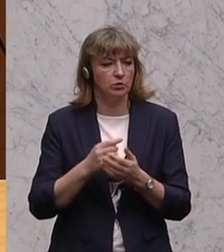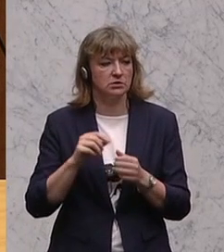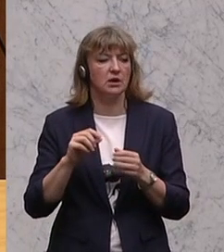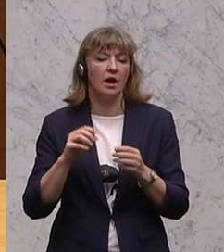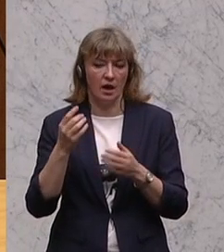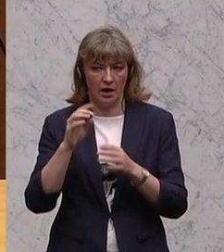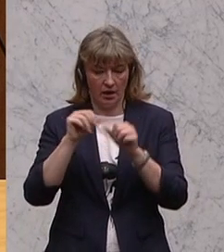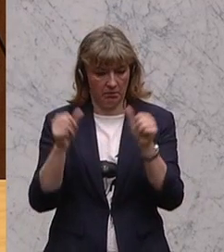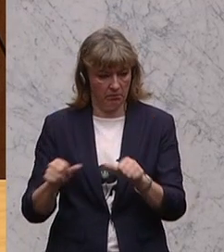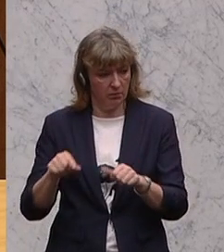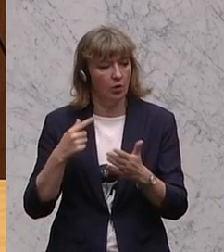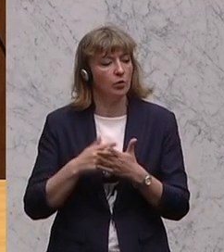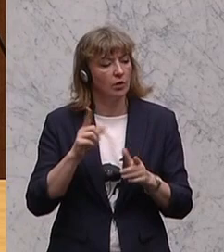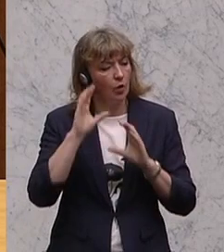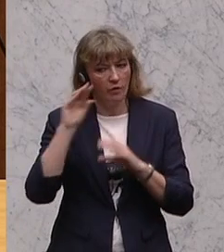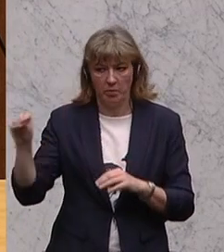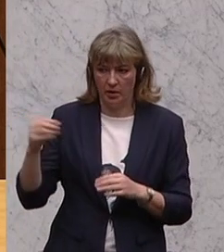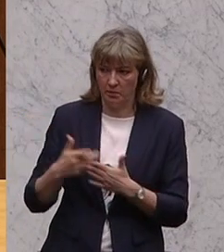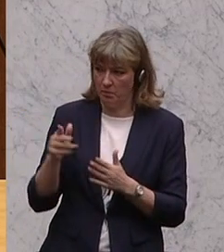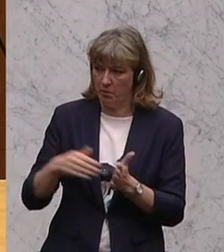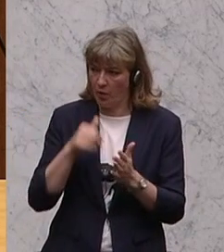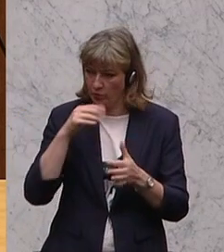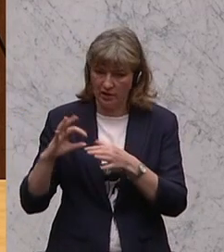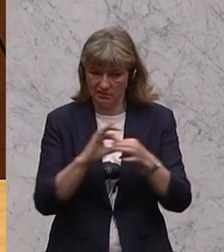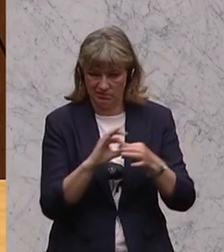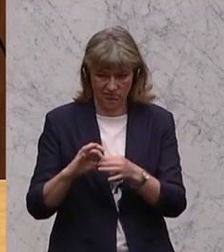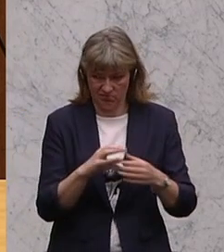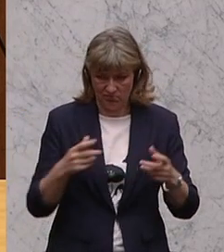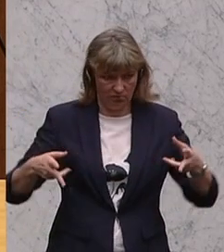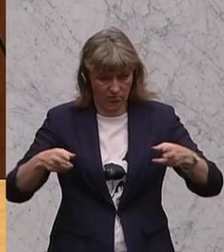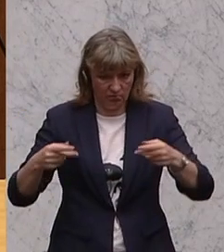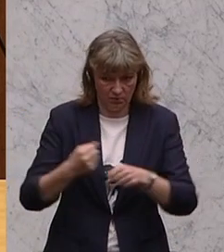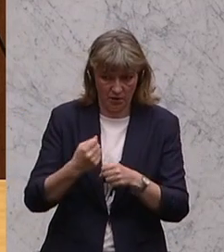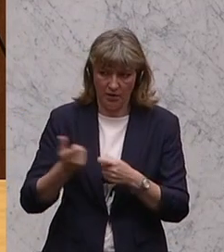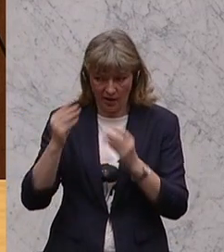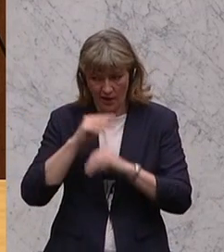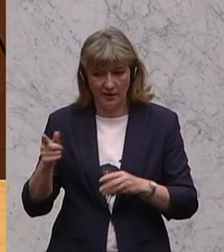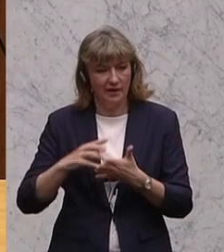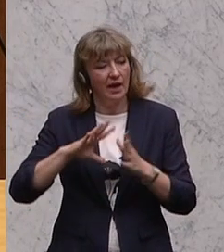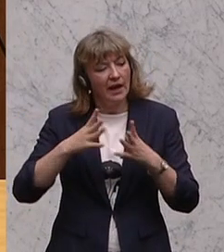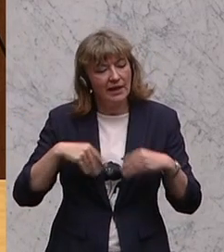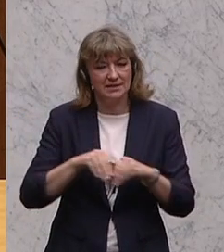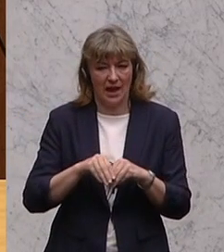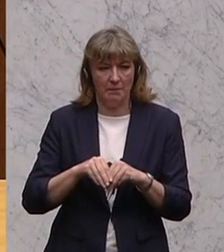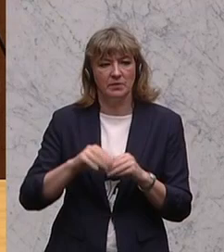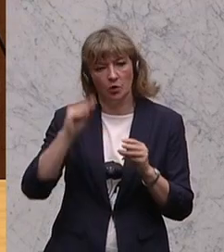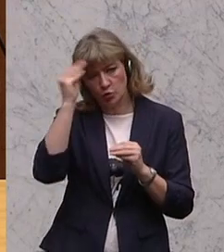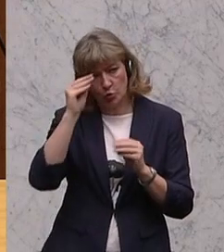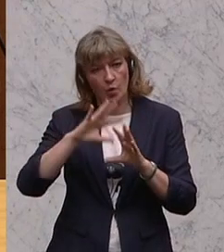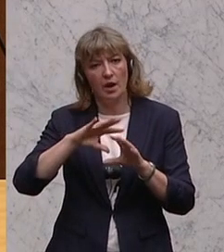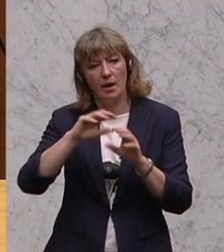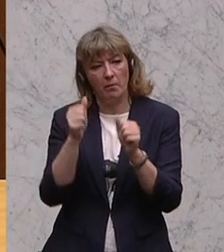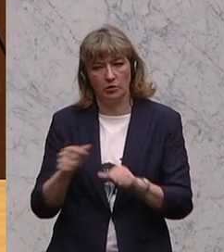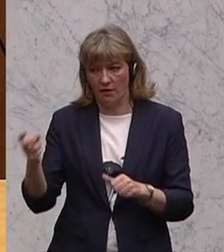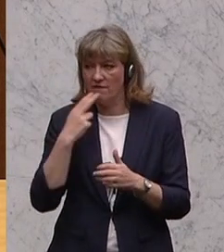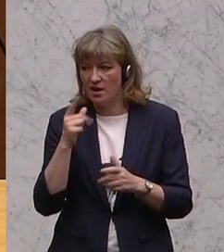abschließend ein kleiner Tipp an die ÖVP. Sie brauchen ja nicht irgendwelche Junktimierungen machen, sondern seien Sie einfach ehrlich. Sie wollen ja die Gesamtschulmodellregion in Wahrheit auch nicht, bis auf die Vorarlberger